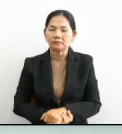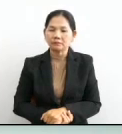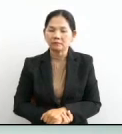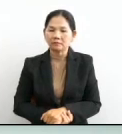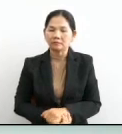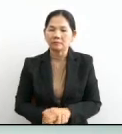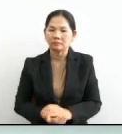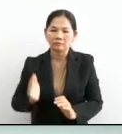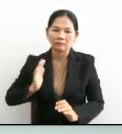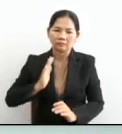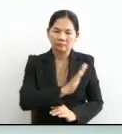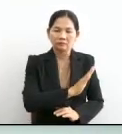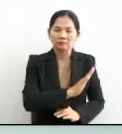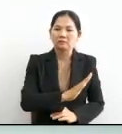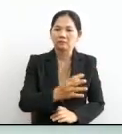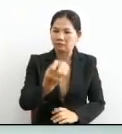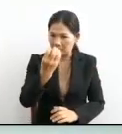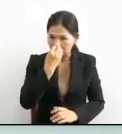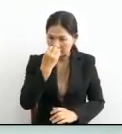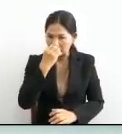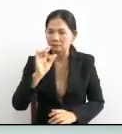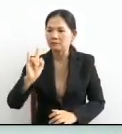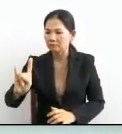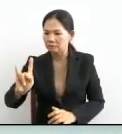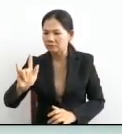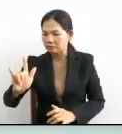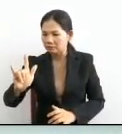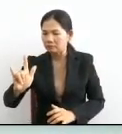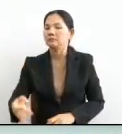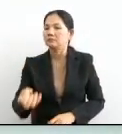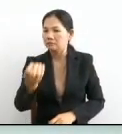sầm ráp bò rì phục